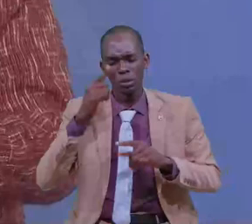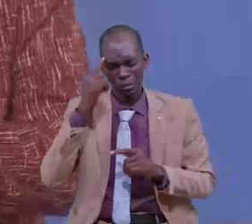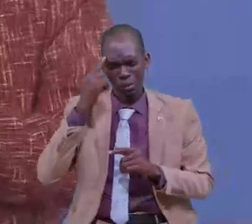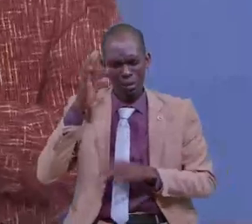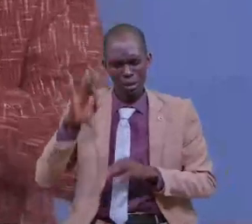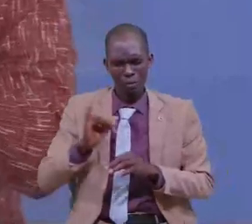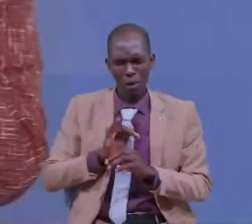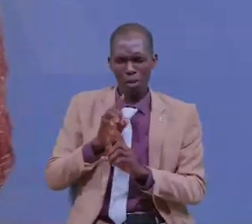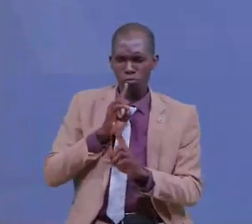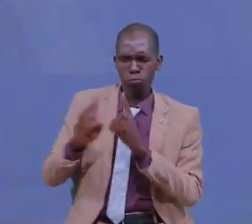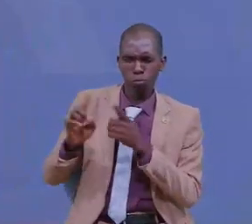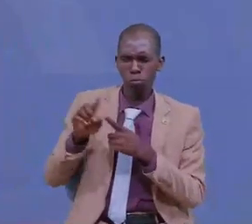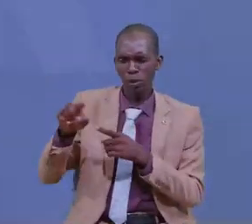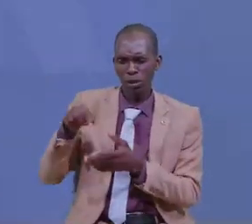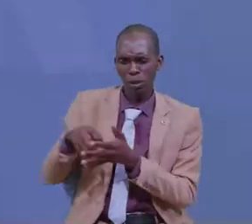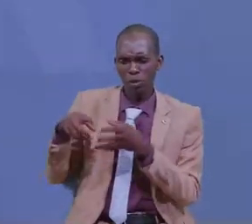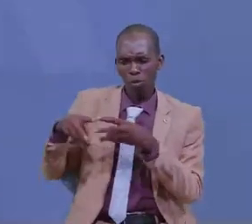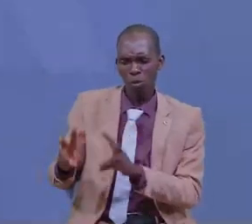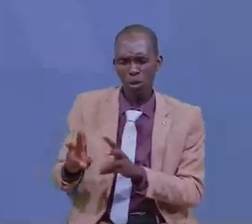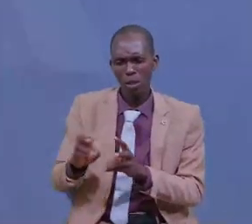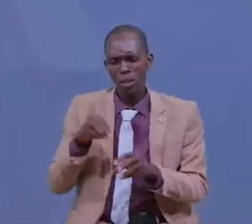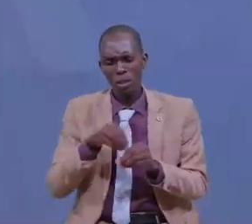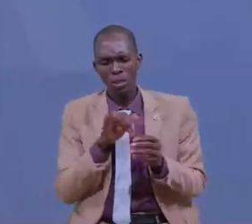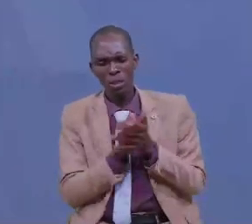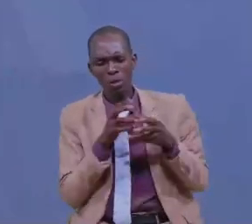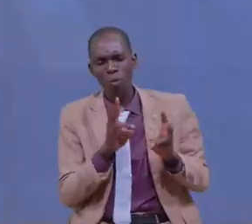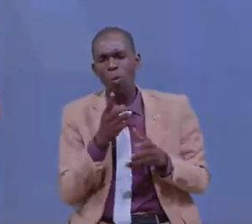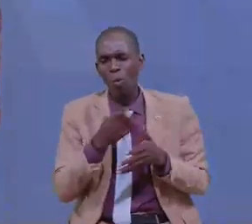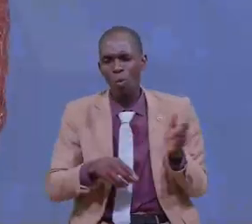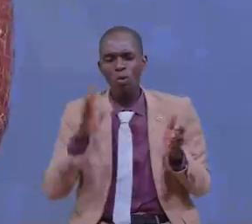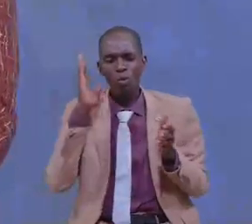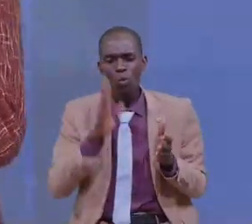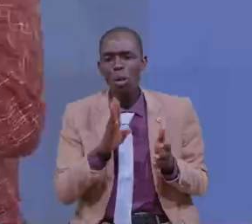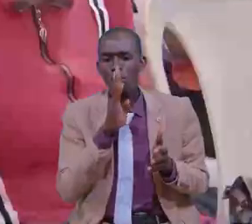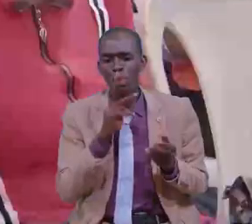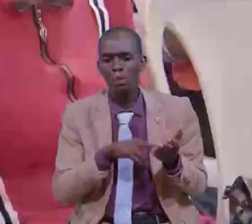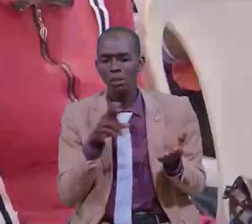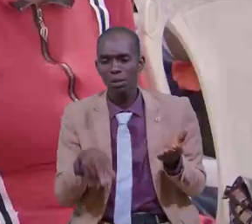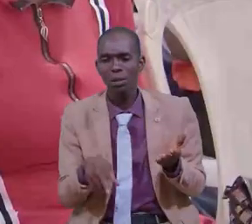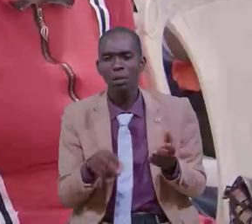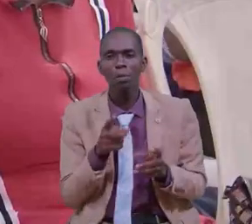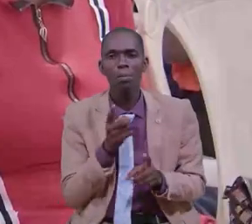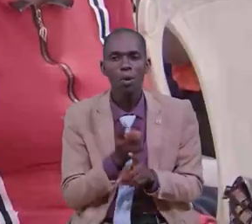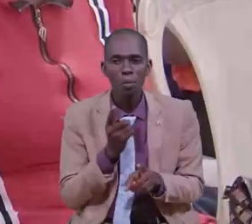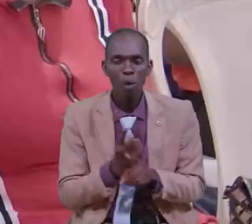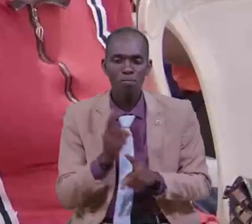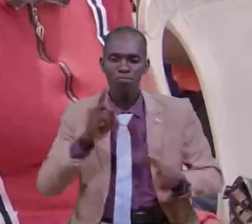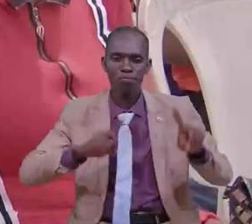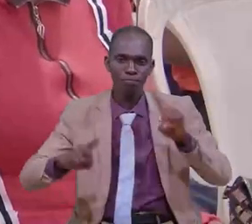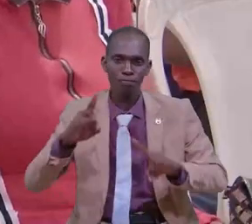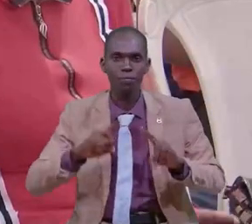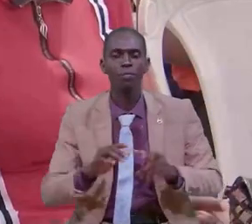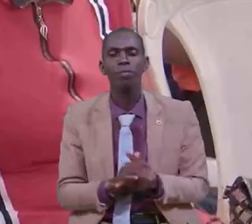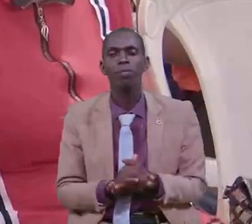telle manière, si je le dis de telle autre manière, quel sera le résultat? Les propos